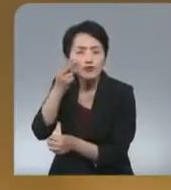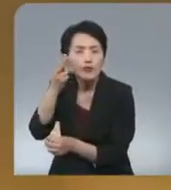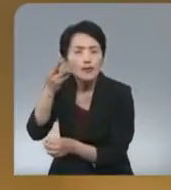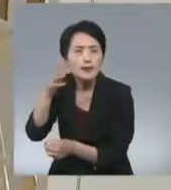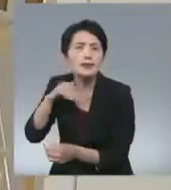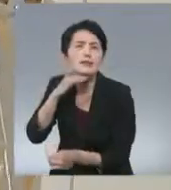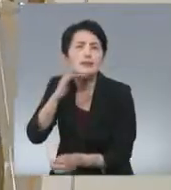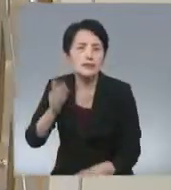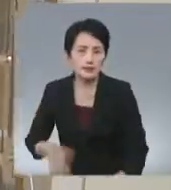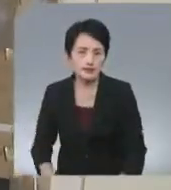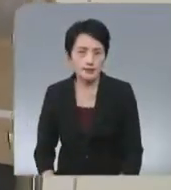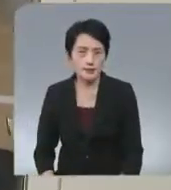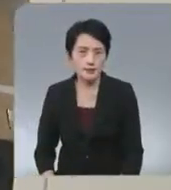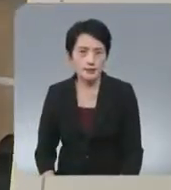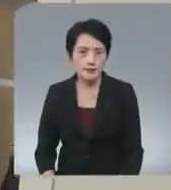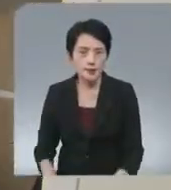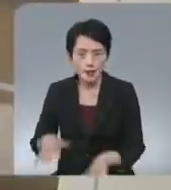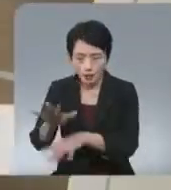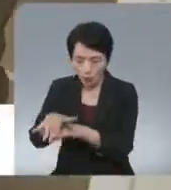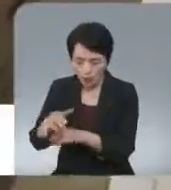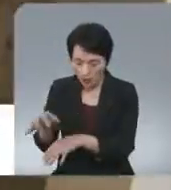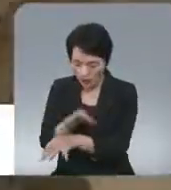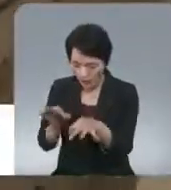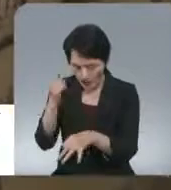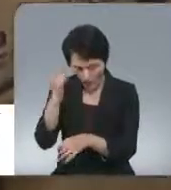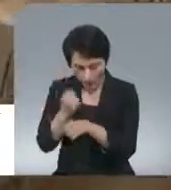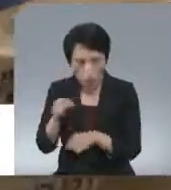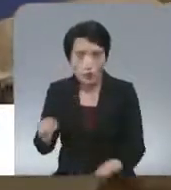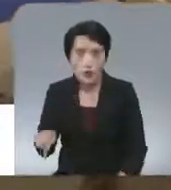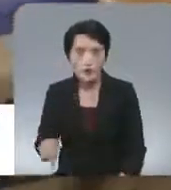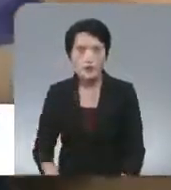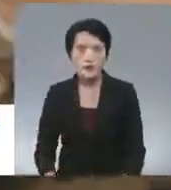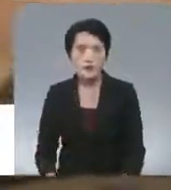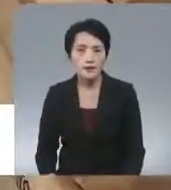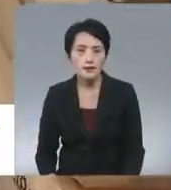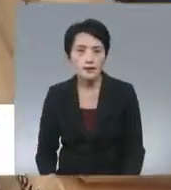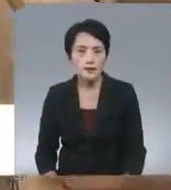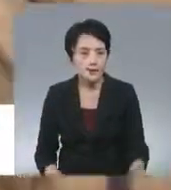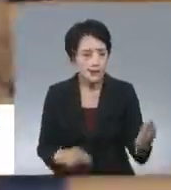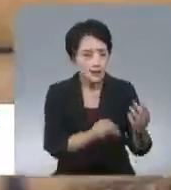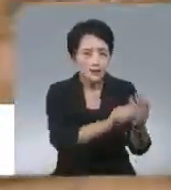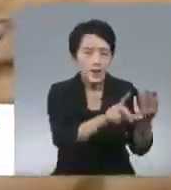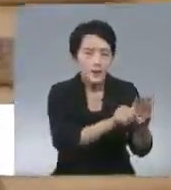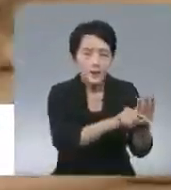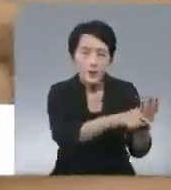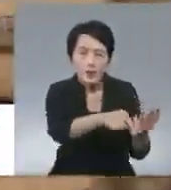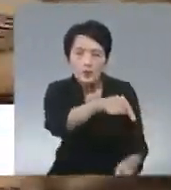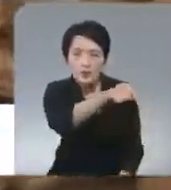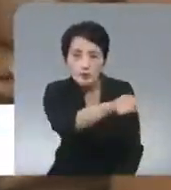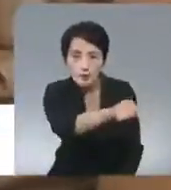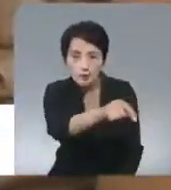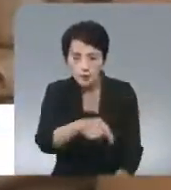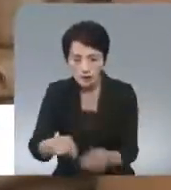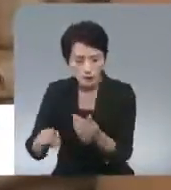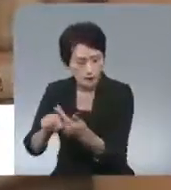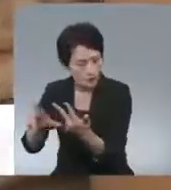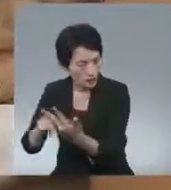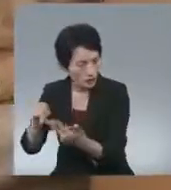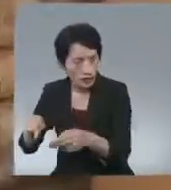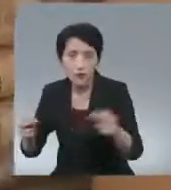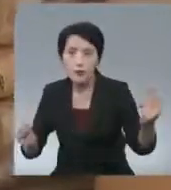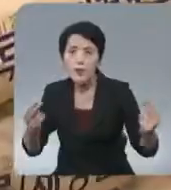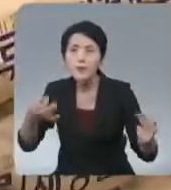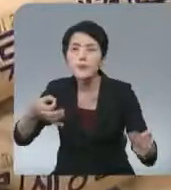10月以来14年ぶりに最も大きな下落幅となりましたロシアによるウクライナ侵攻